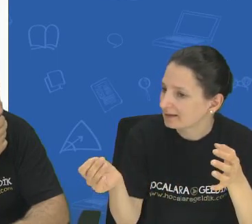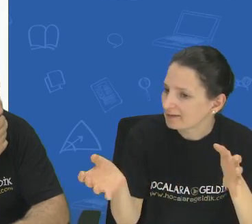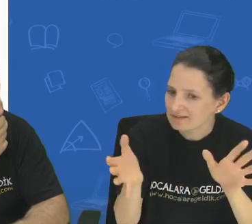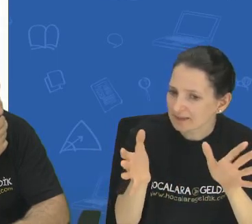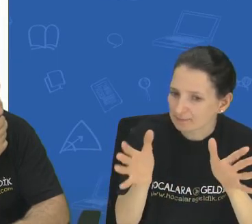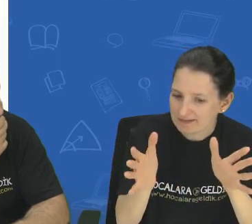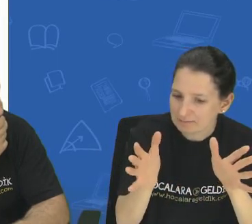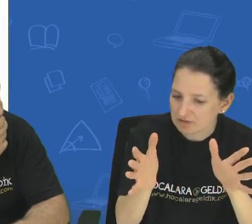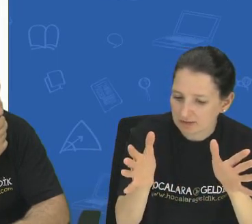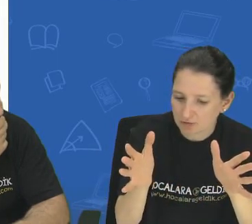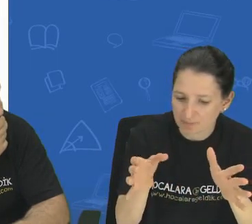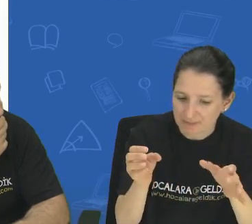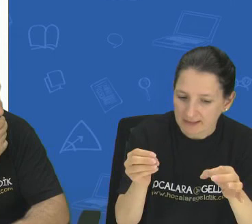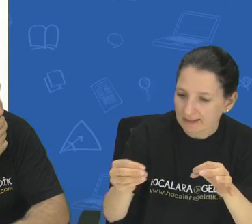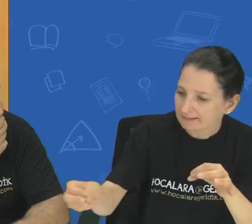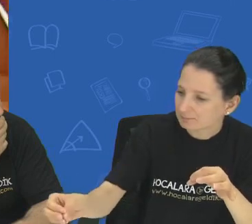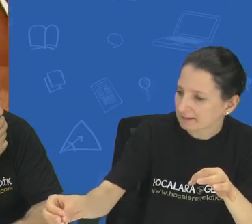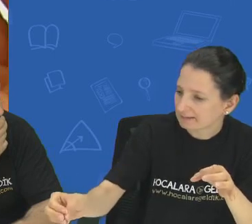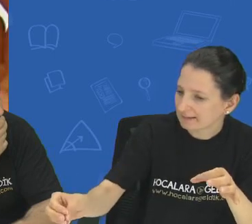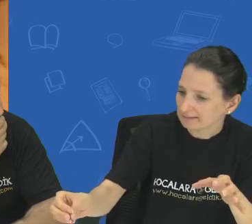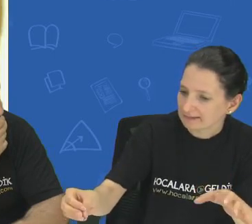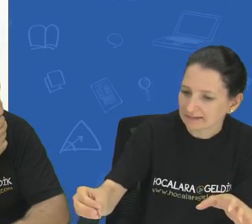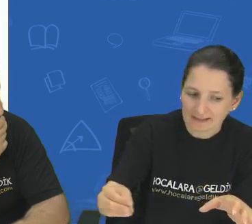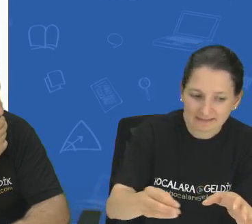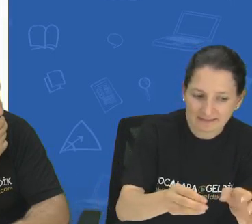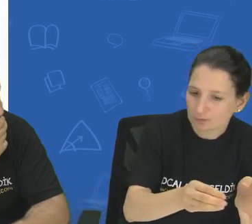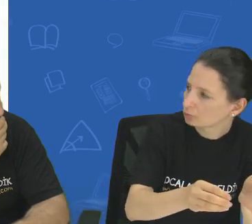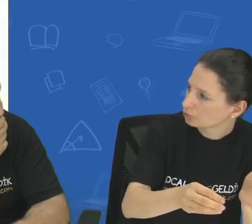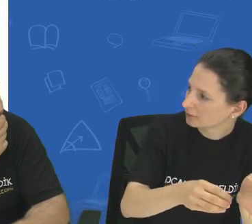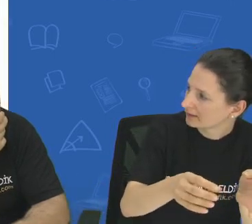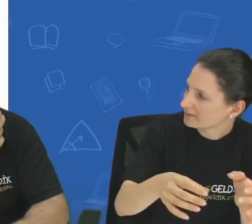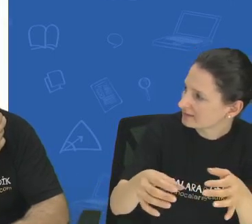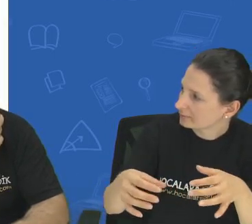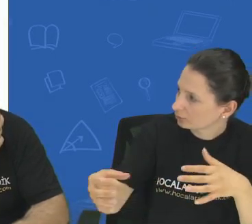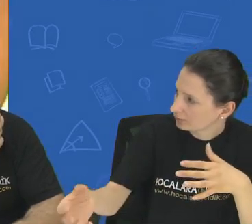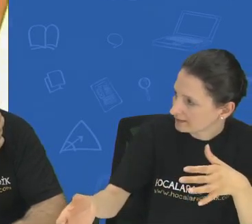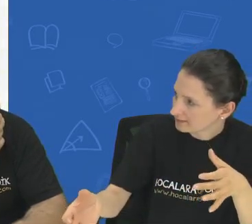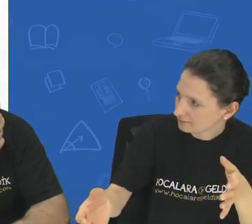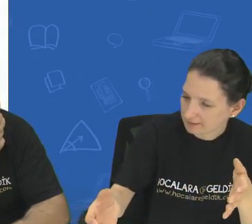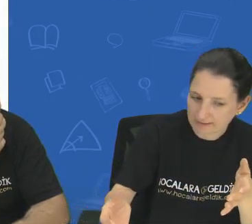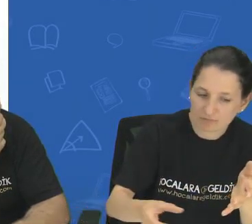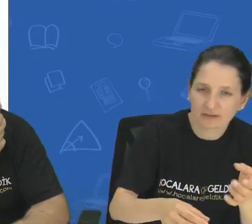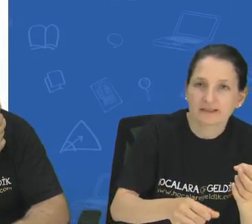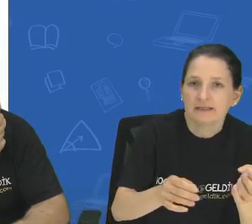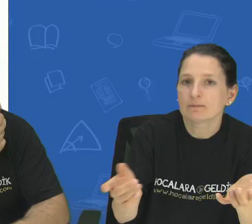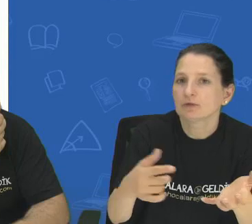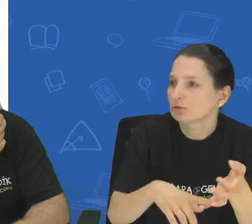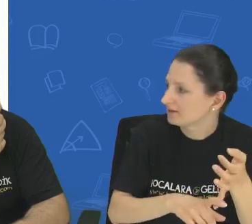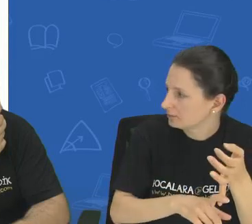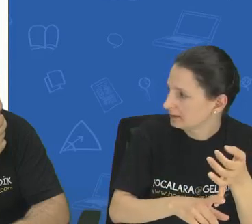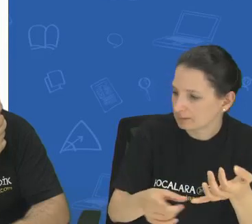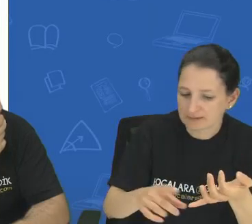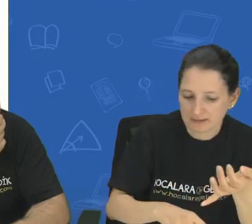yine hani simyada bahsetmiştik ya hocam, hangi maddeden hangi renk oluştuğunu deneme sınama yoluyla aslında fark etmişler. Yine